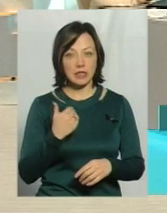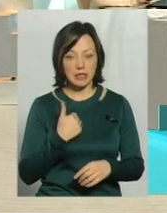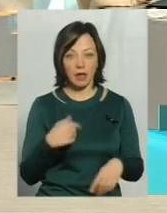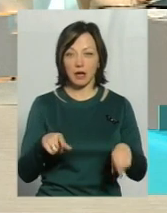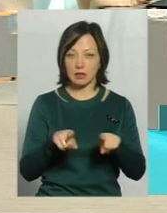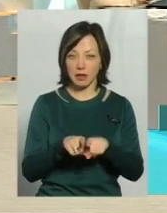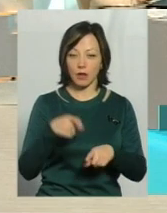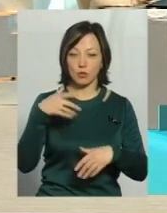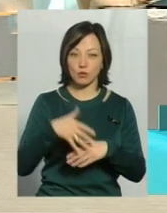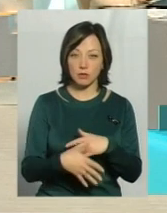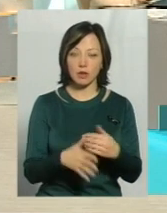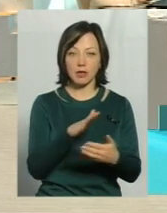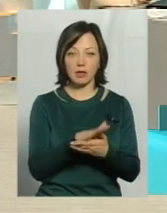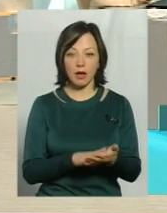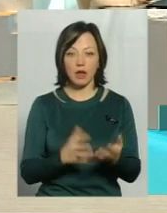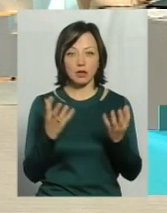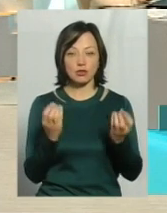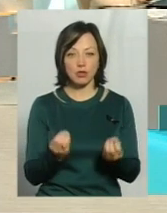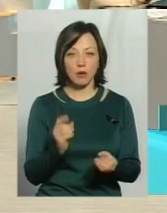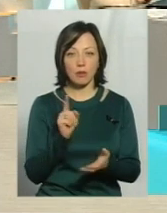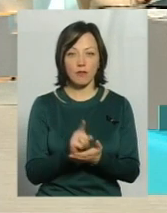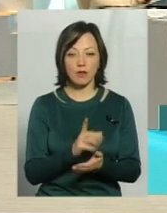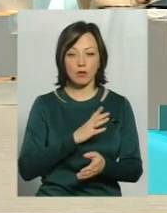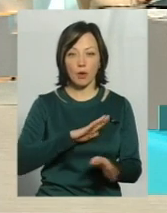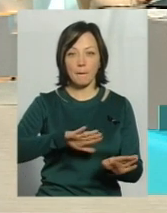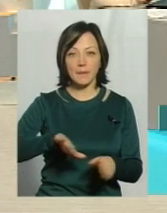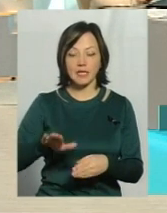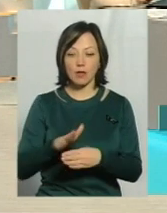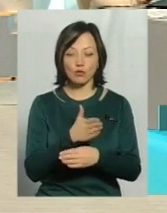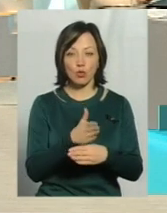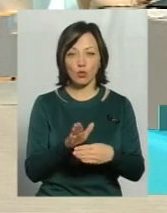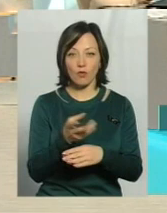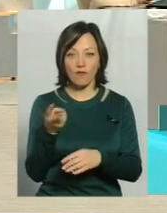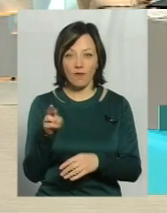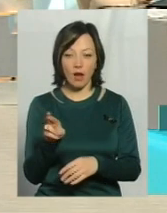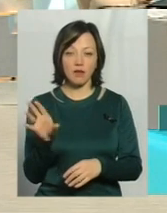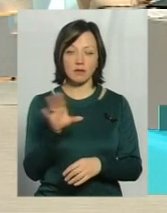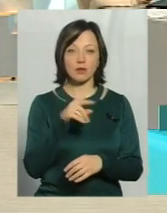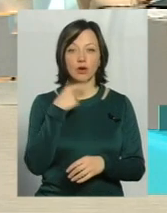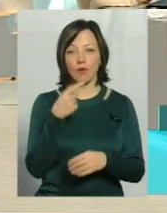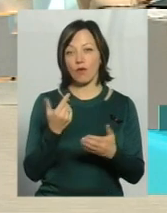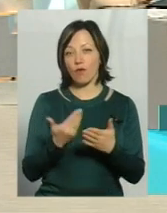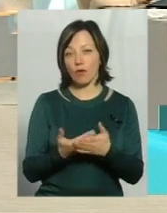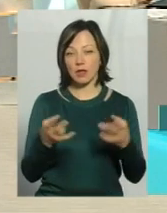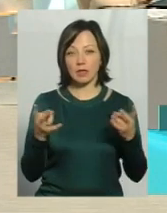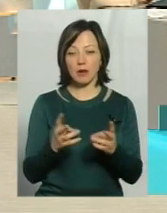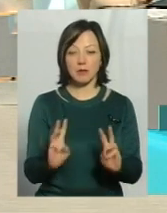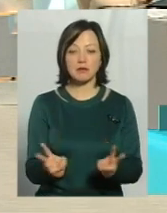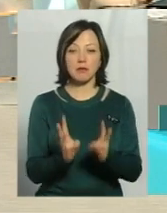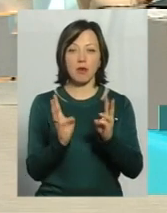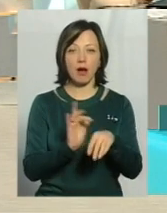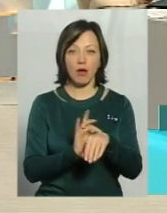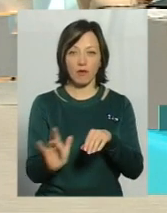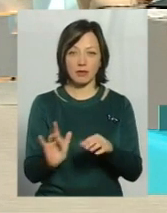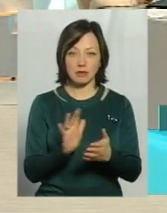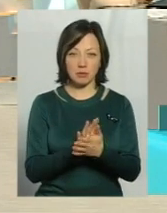розумію, далі, значить, має бути ще щось. От після сортування, можливо, всі говорять, от треба спалювати сміття, ми